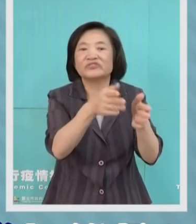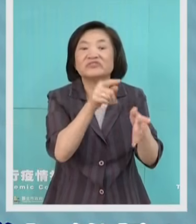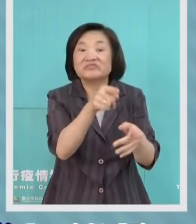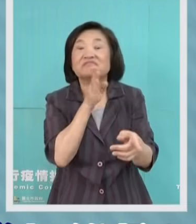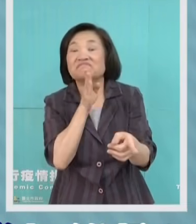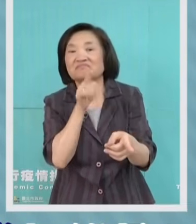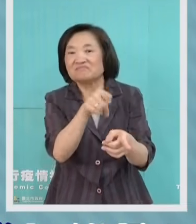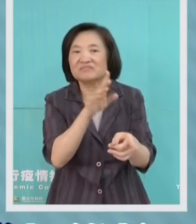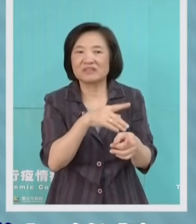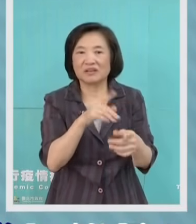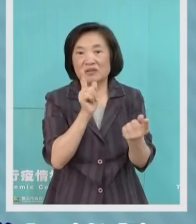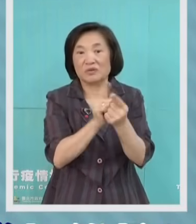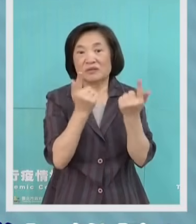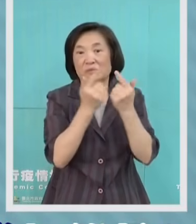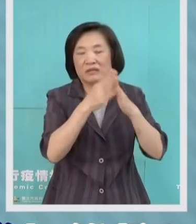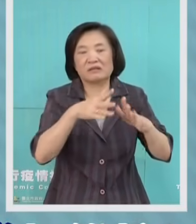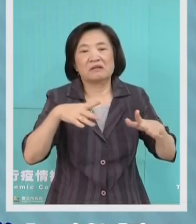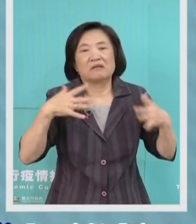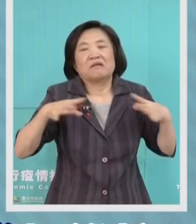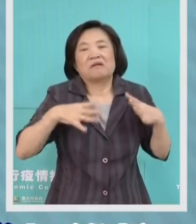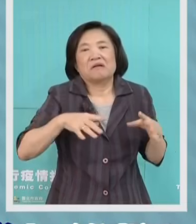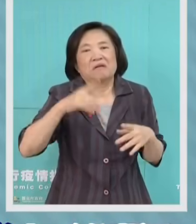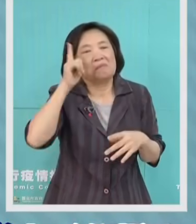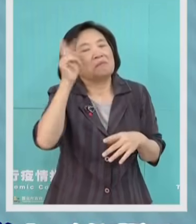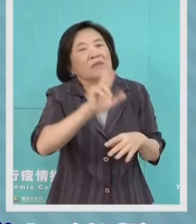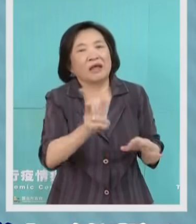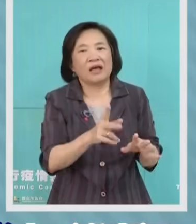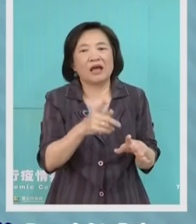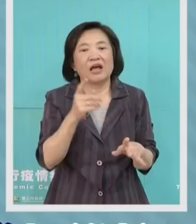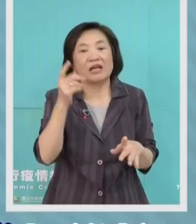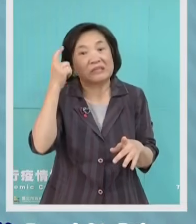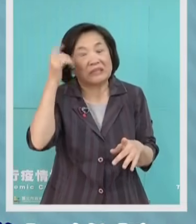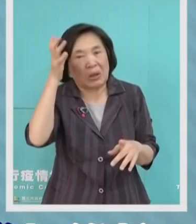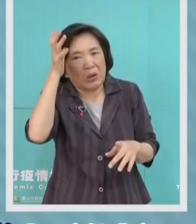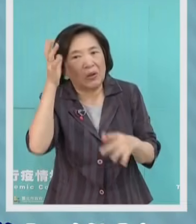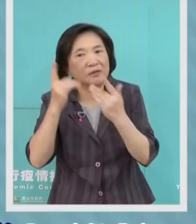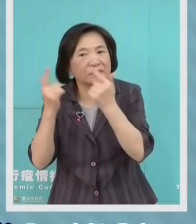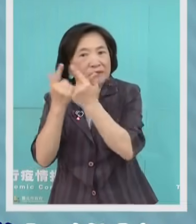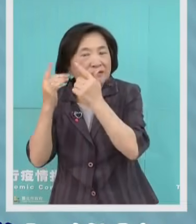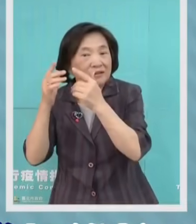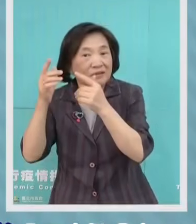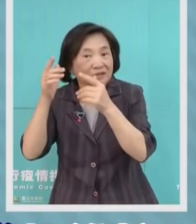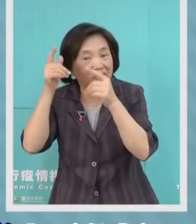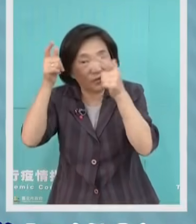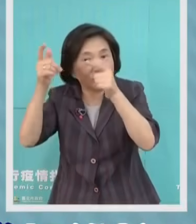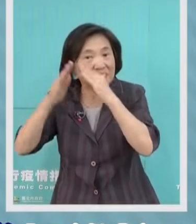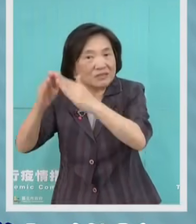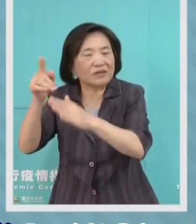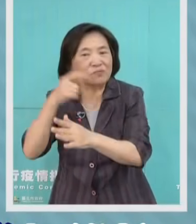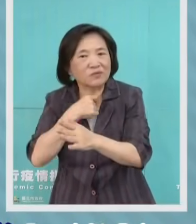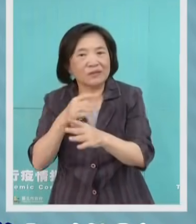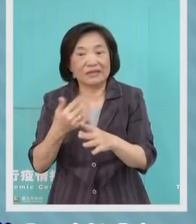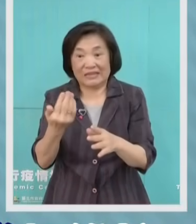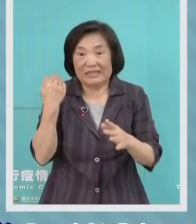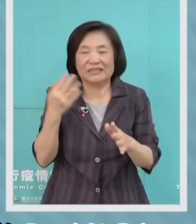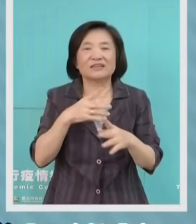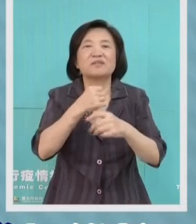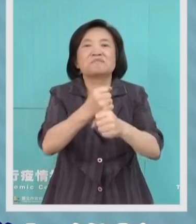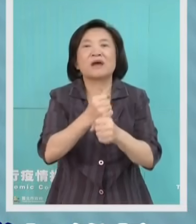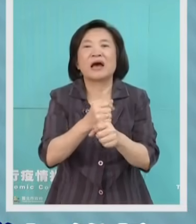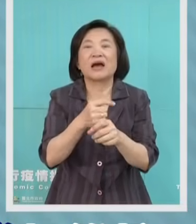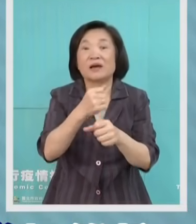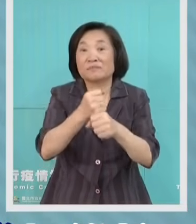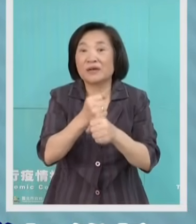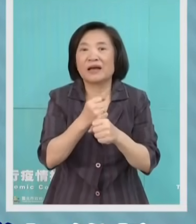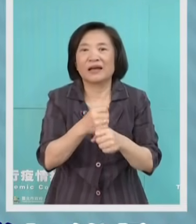哈，无心市政的哈，这个标签。那其实过去有这个扁维达、马维达，你知道，我现在更